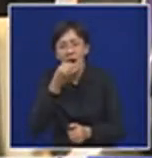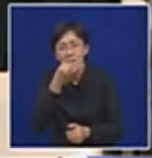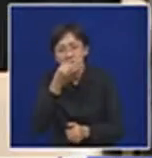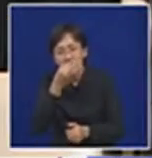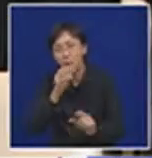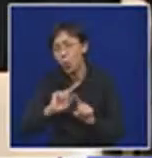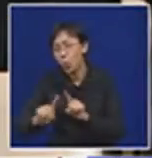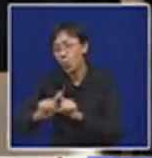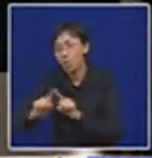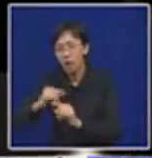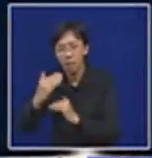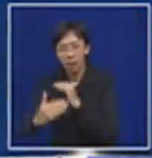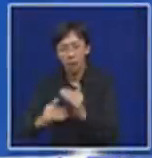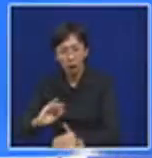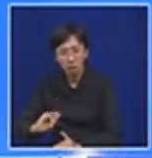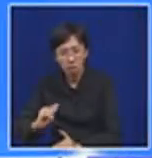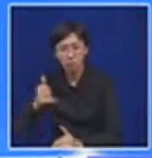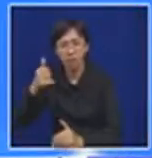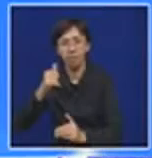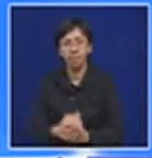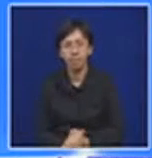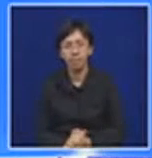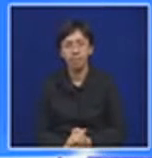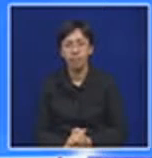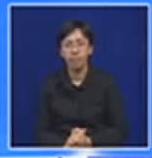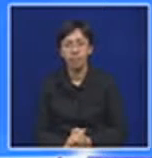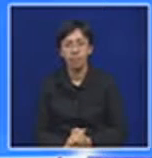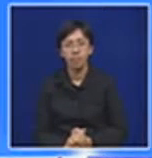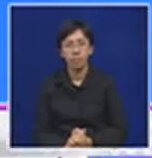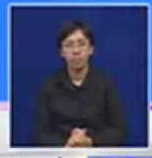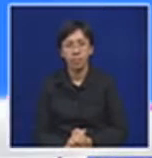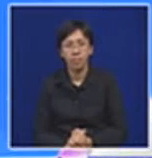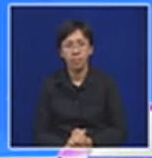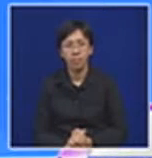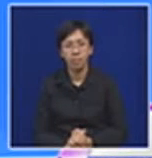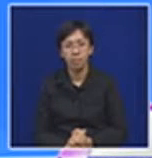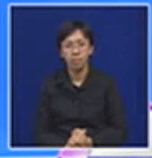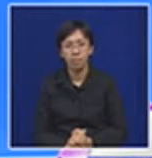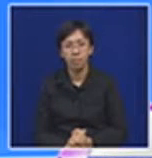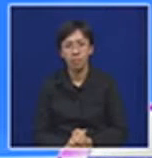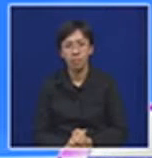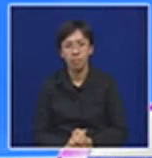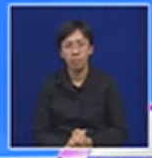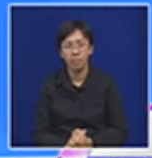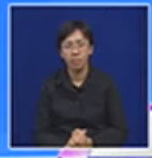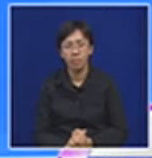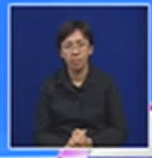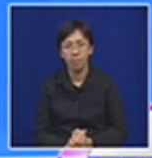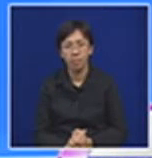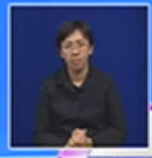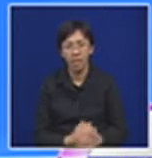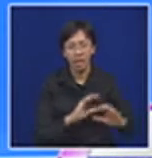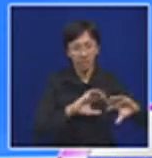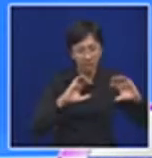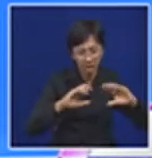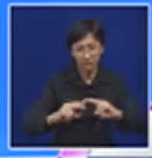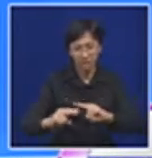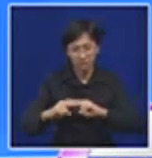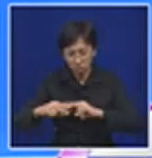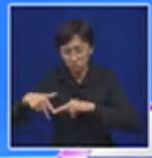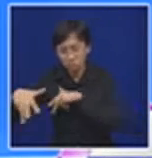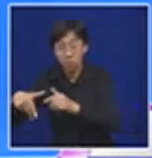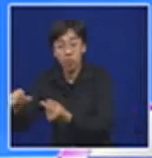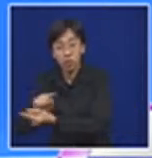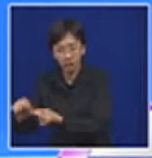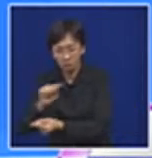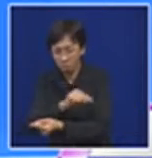วศึกษา ประชารัฐเนี่ยพลังที่ยิ่งใหญ่สานภาคเนี่ยเป็นสมาธิสำคัญมากที่สาม